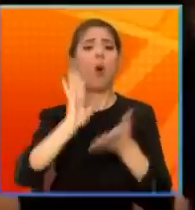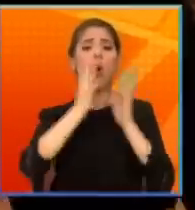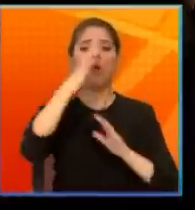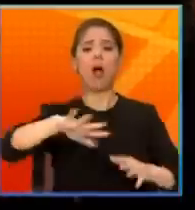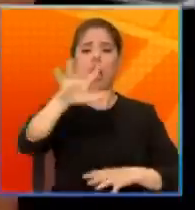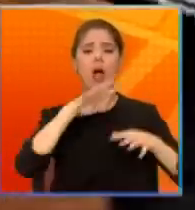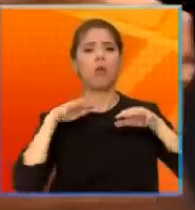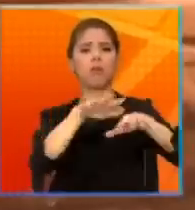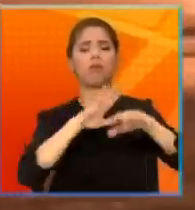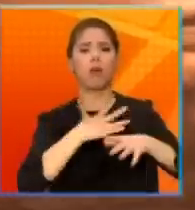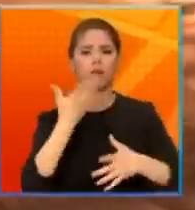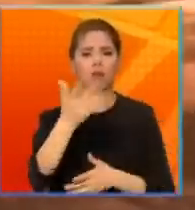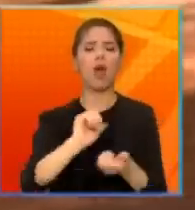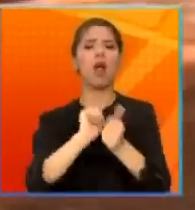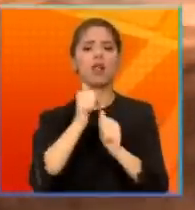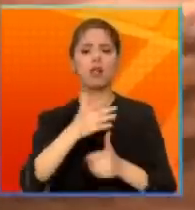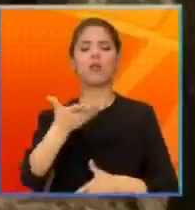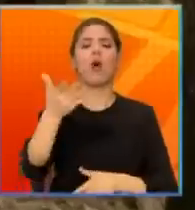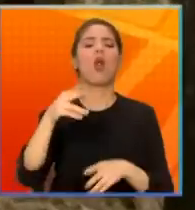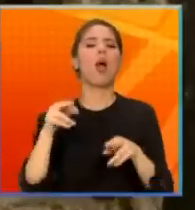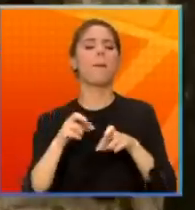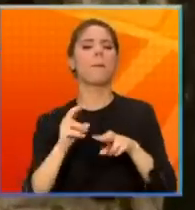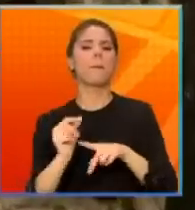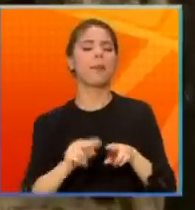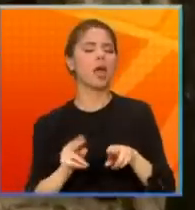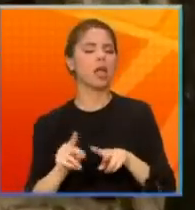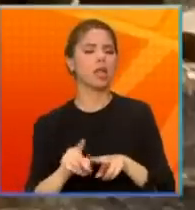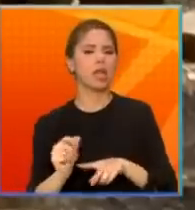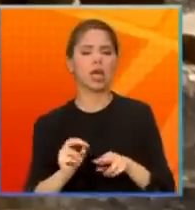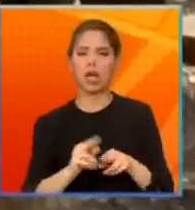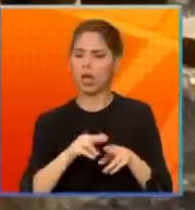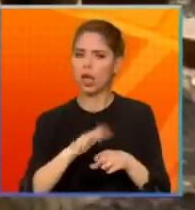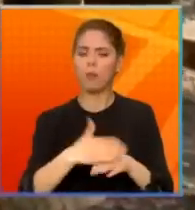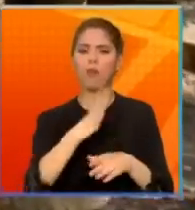da doldu taştı. Hem spor hem de piknik yapıldı.